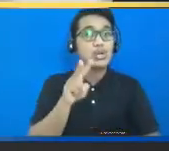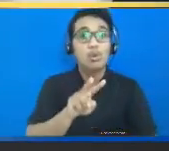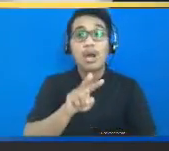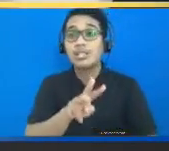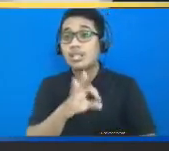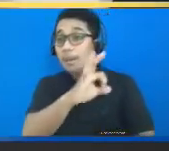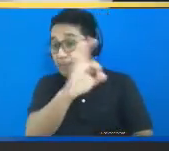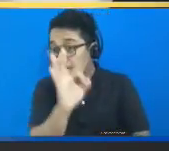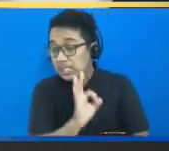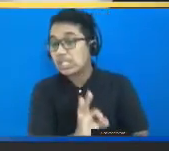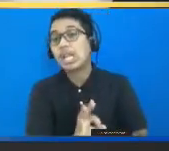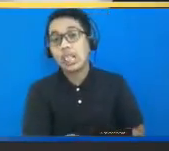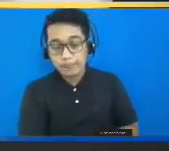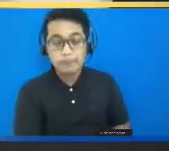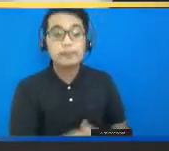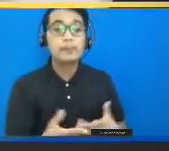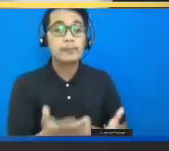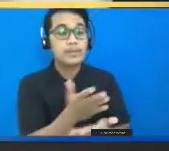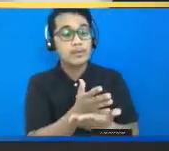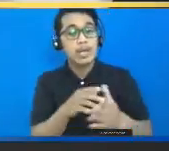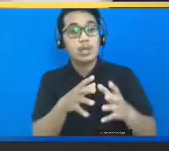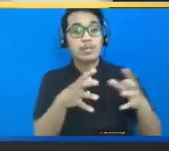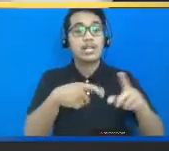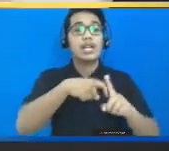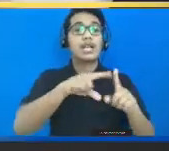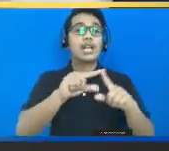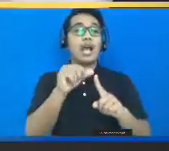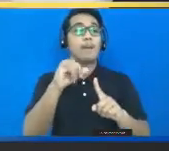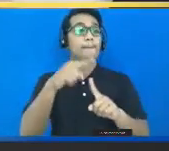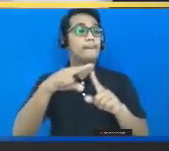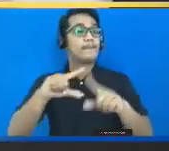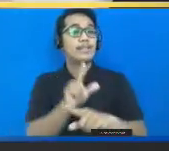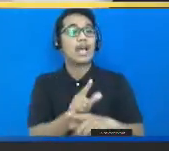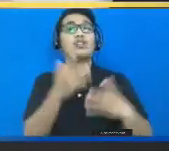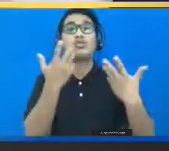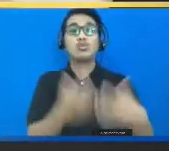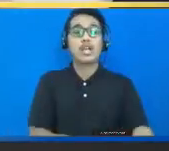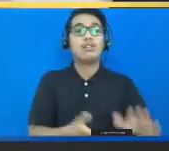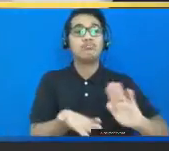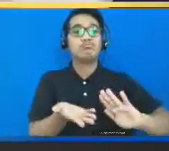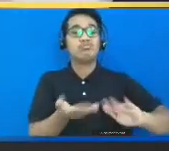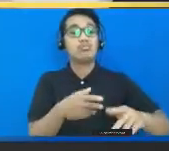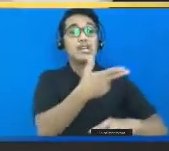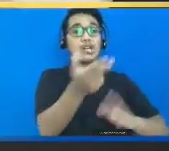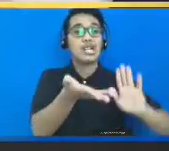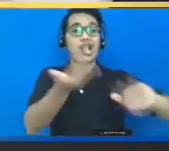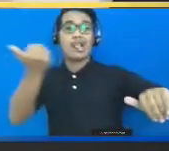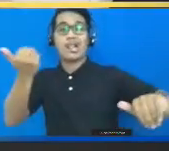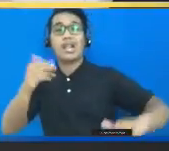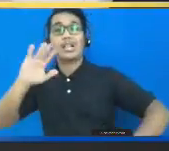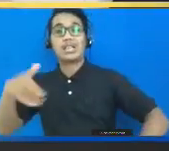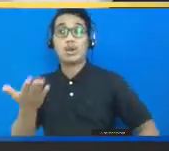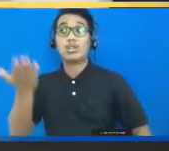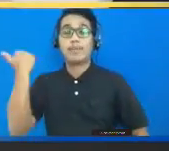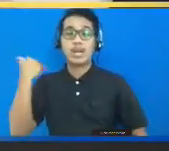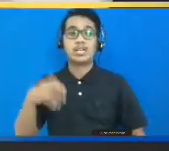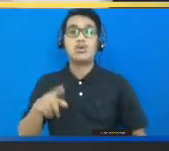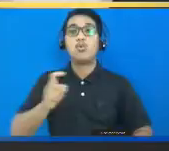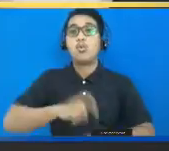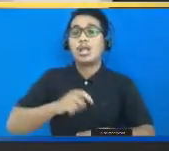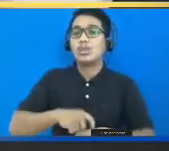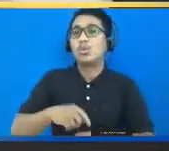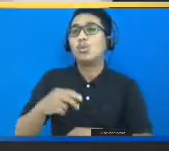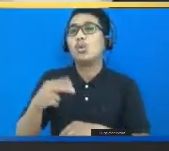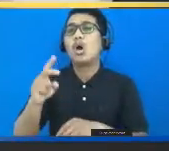persen ya kemudian sebagian besar kapital itu sebetulnya sudah meninggalkan Indonesia bulan April tahun lalu by di pada waktu rupiahnya di